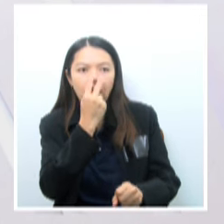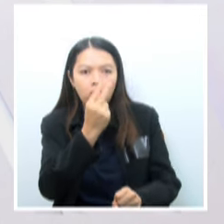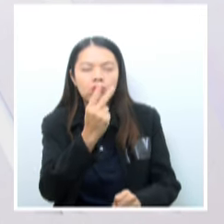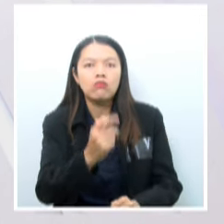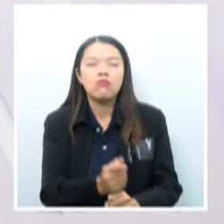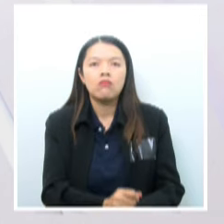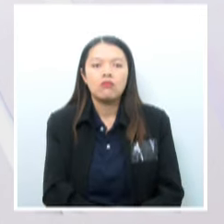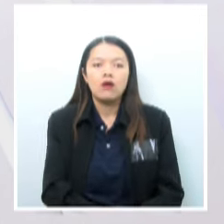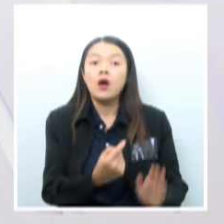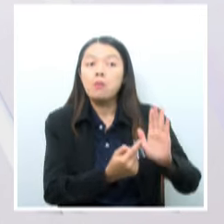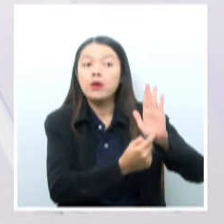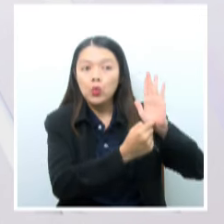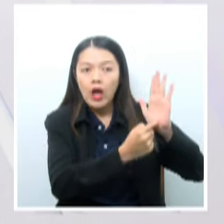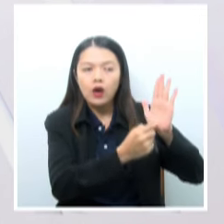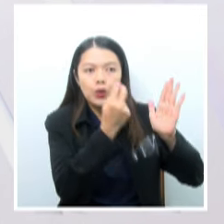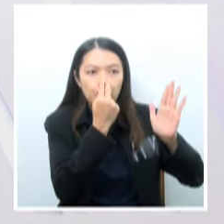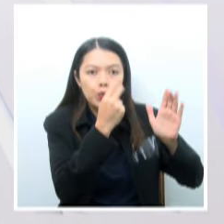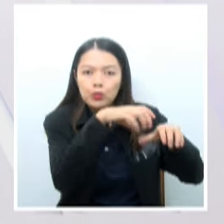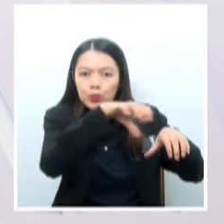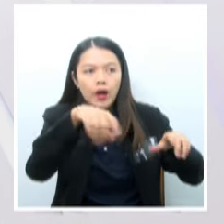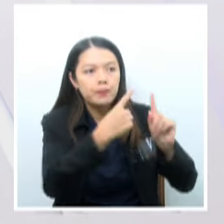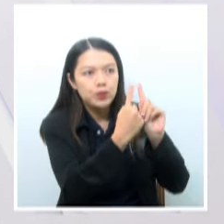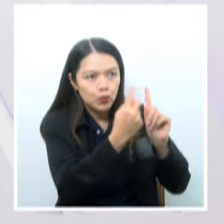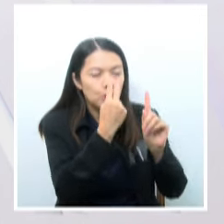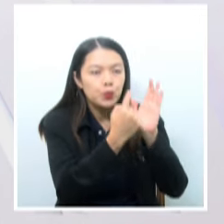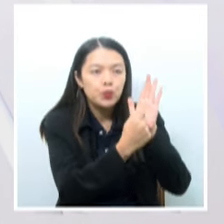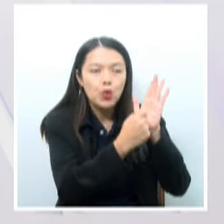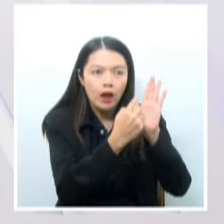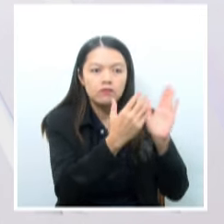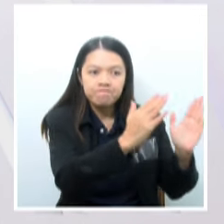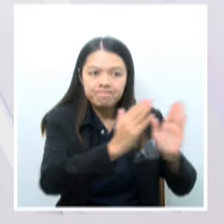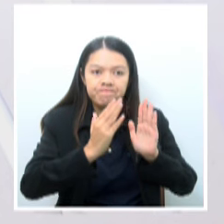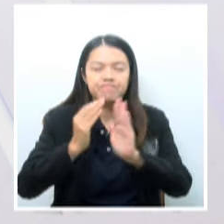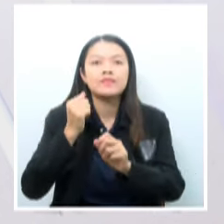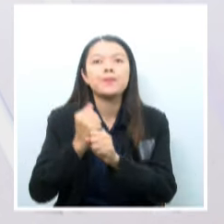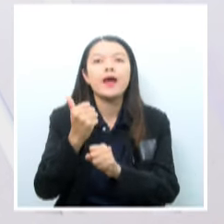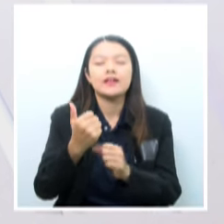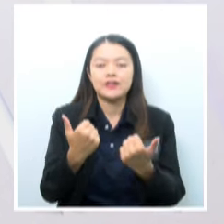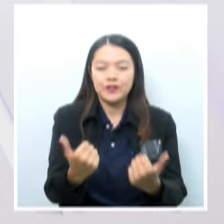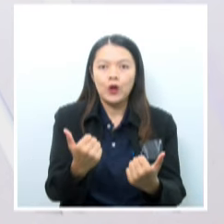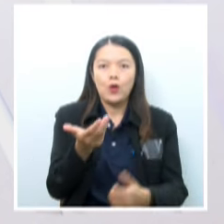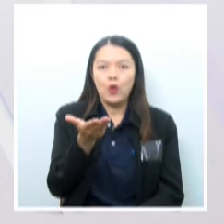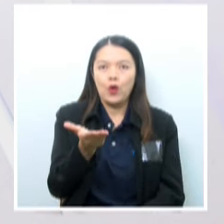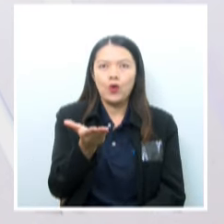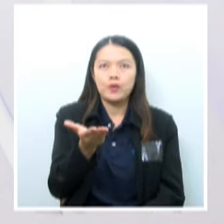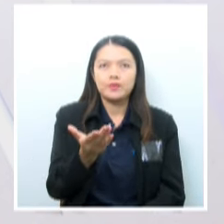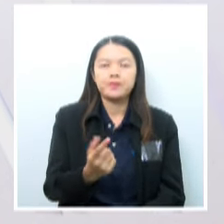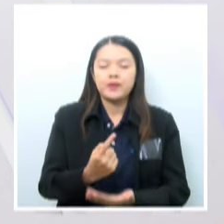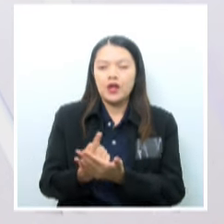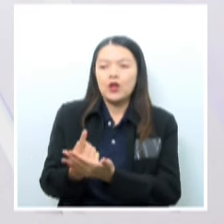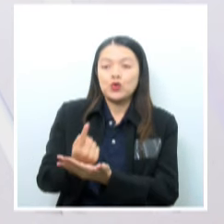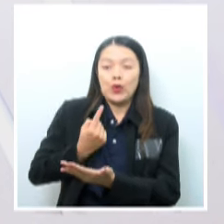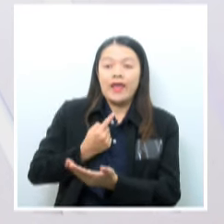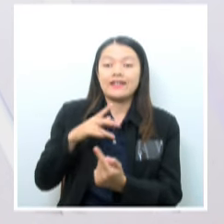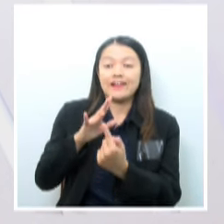แนวทางให้กับสำนักงานเขตพื้นที่การศึกษาอื่นได้นะคะซึ่งแต่ในวันนี้เราก็จะขออนุญาตนะคะก็เหมือนเป็นผู้แทนเขตพื้น